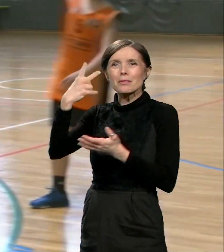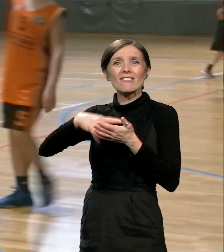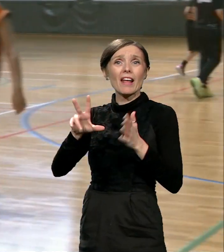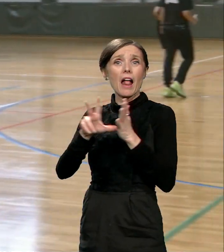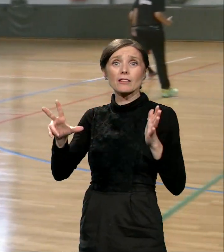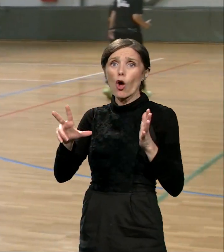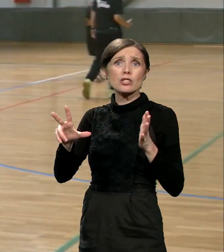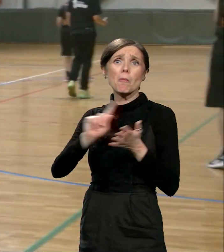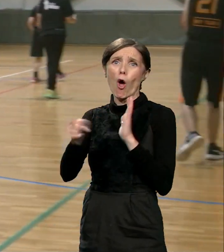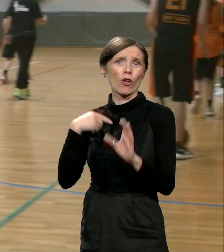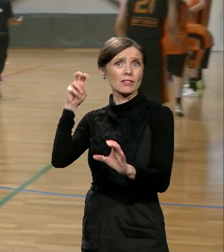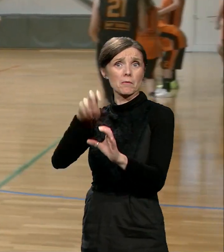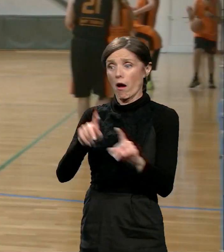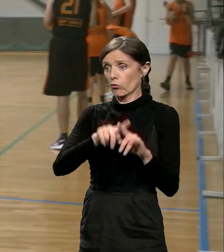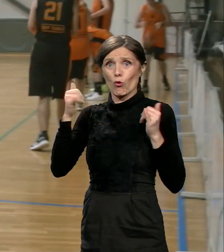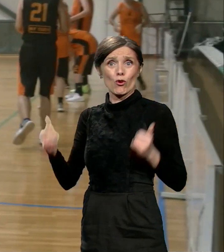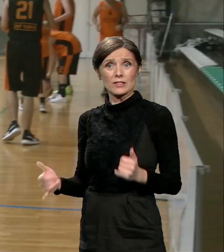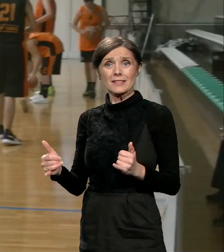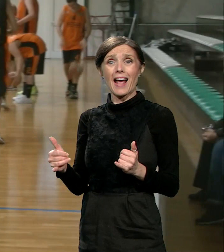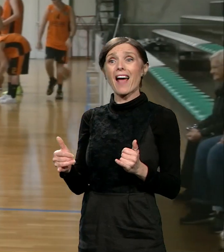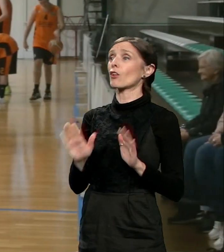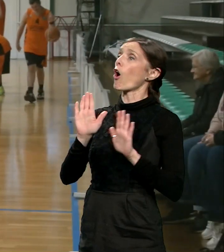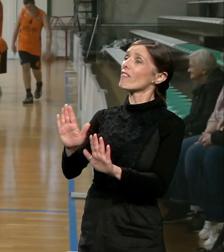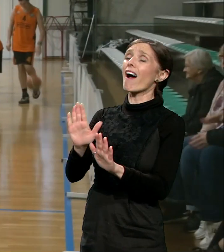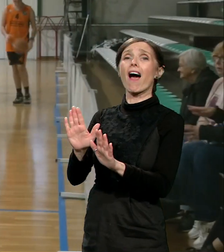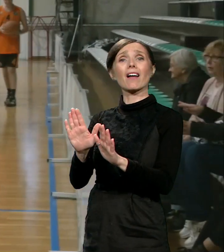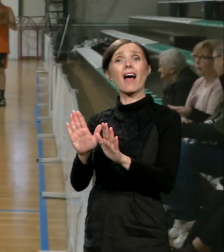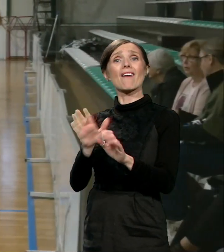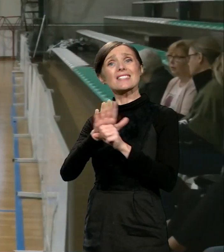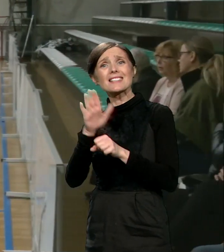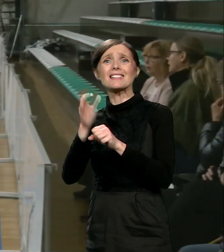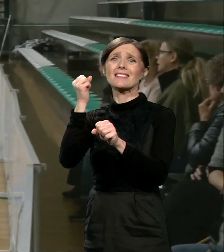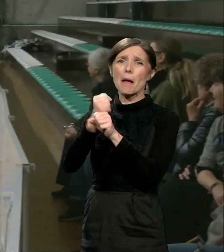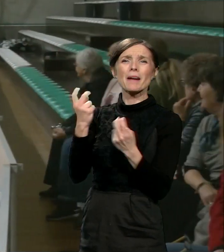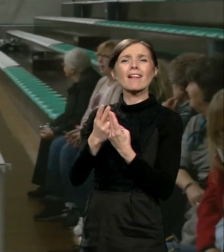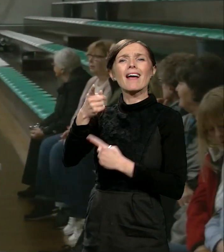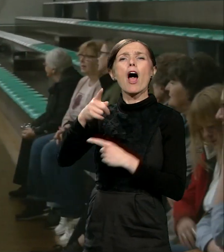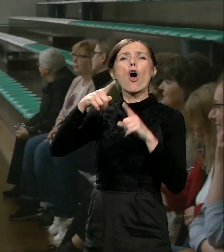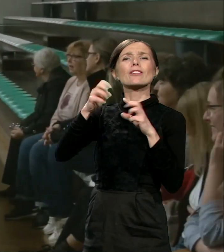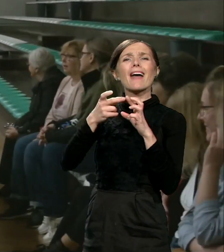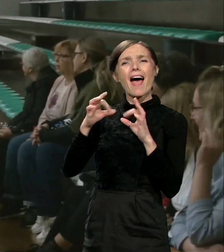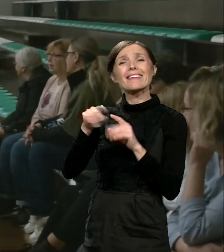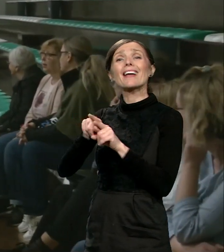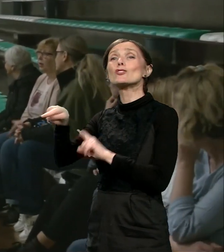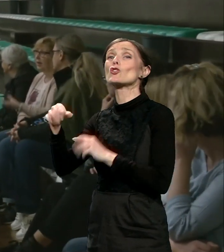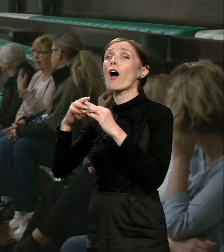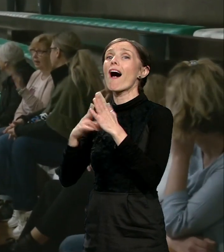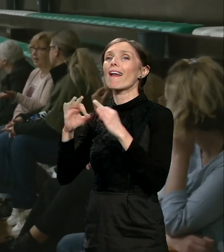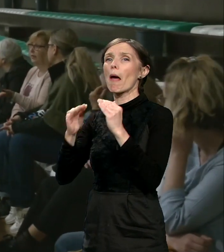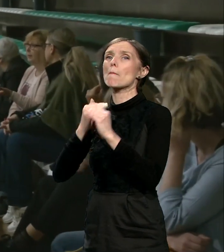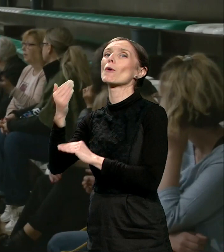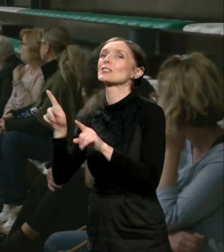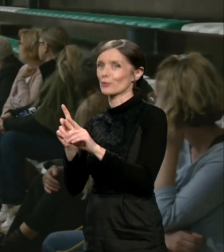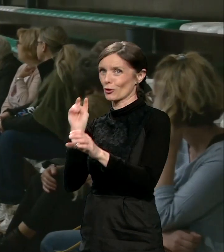2018. Mislim, ovo da ovako neko radi kao Tanja i Ana, posle se i ona priključila,